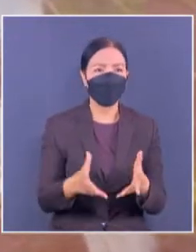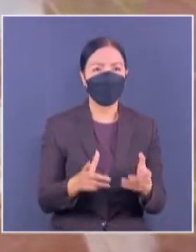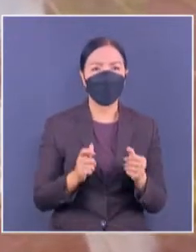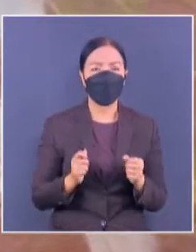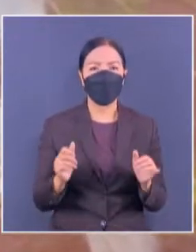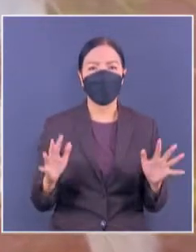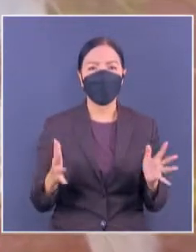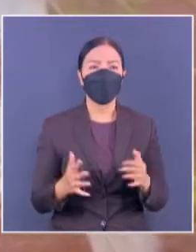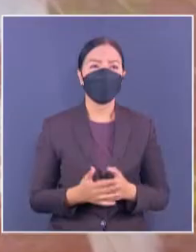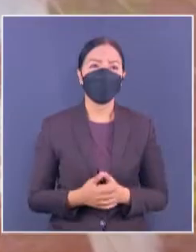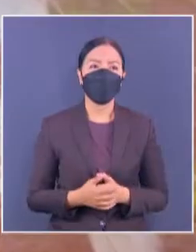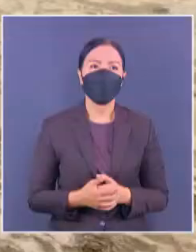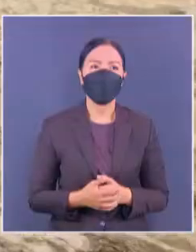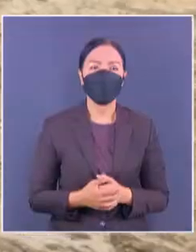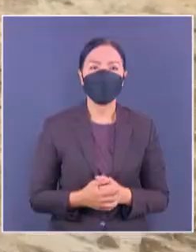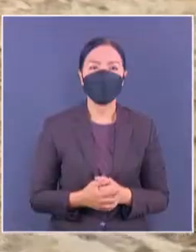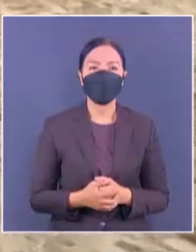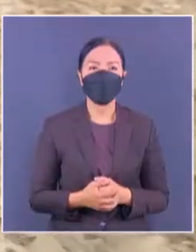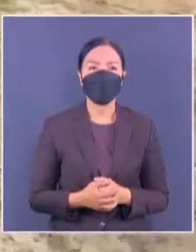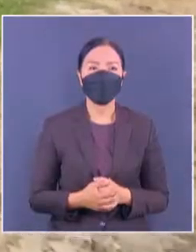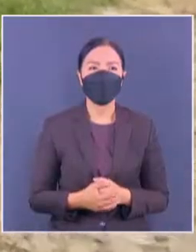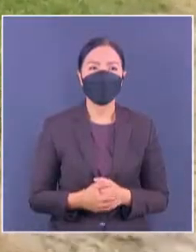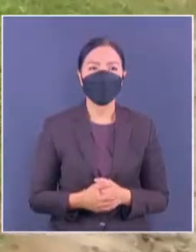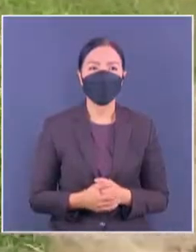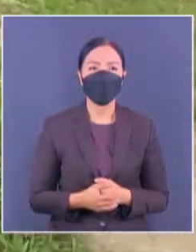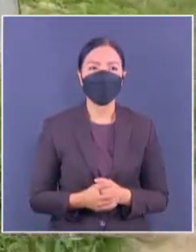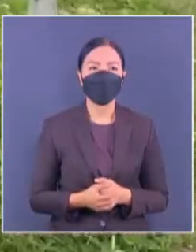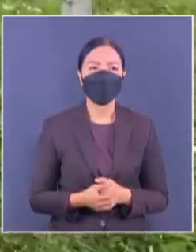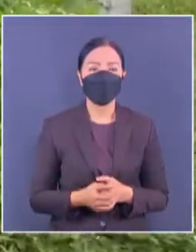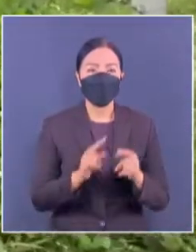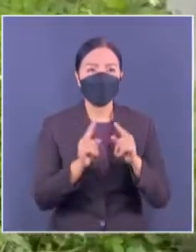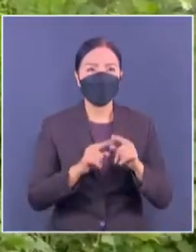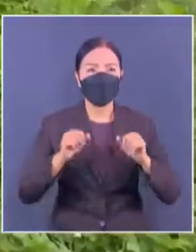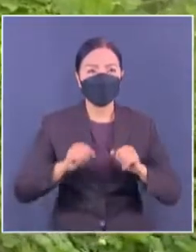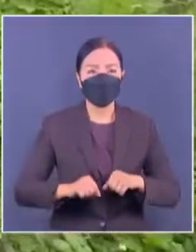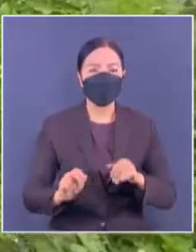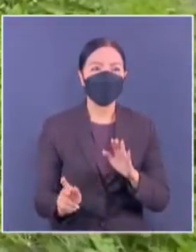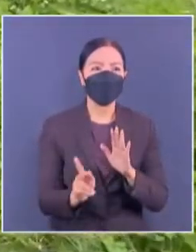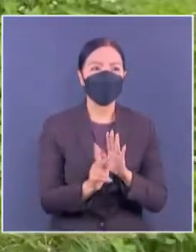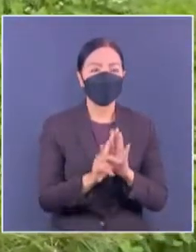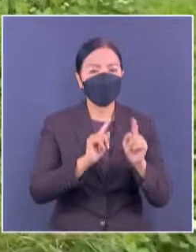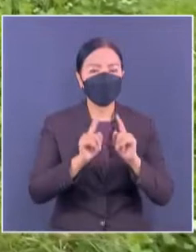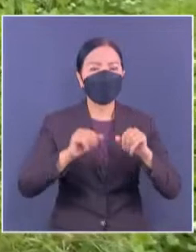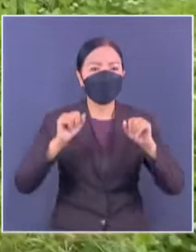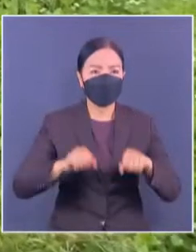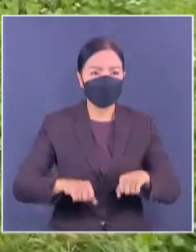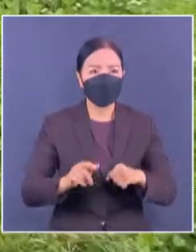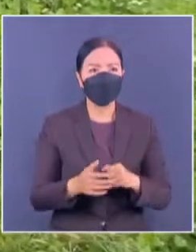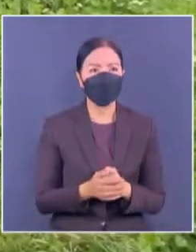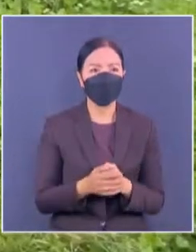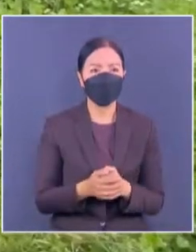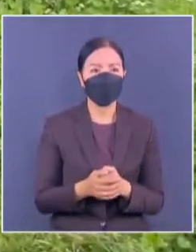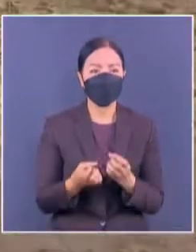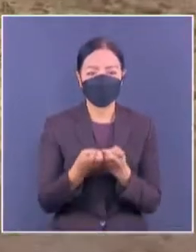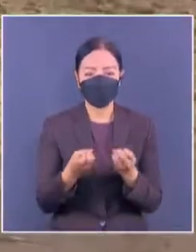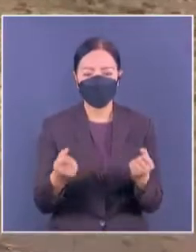างใด เนี่ยแหละฮะมีข้อตกลงกันมีกฎที่ตกลงกันไว้ว่าจะไม่มีการขุด